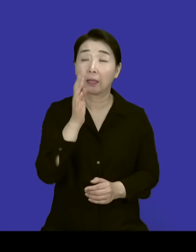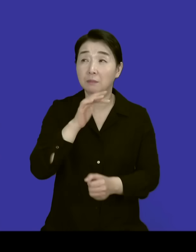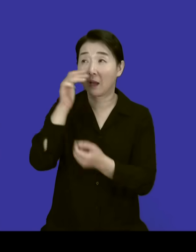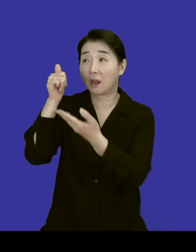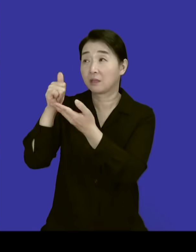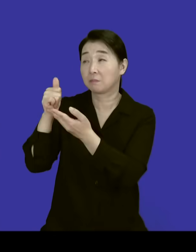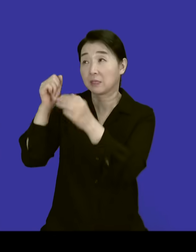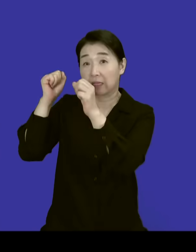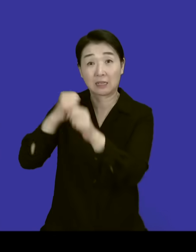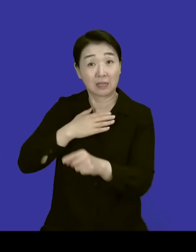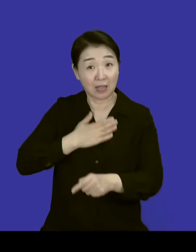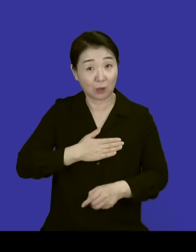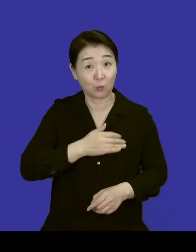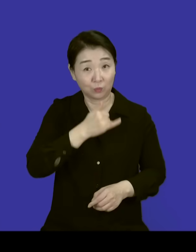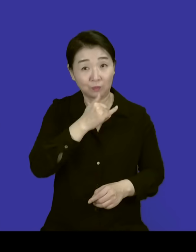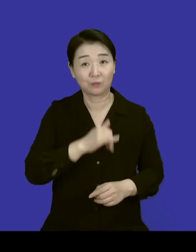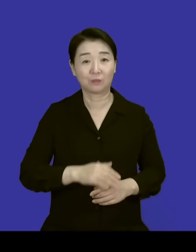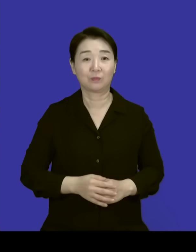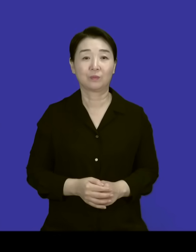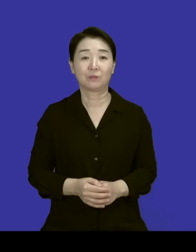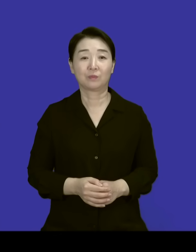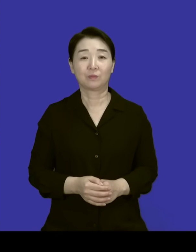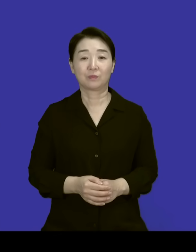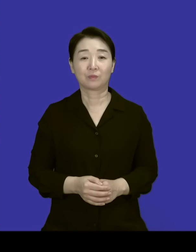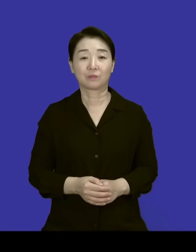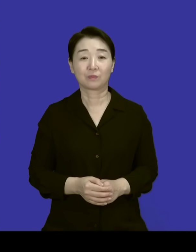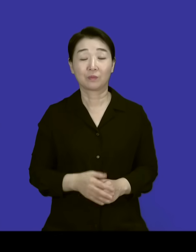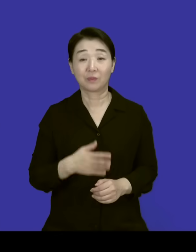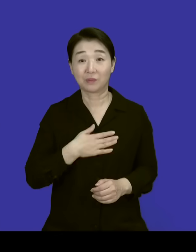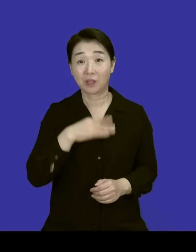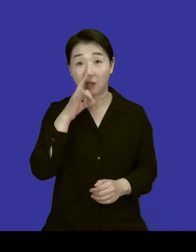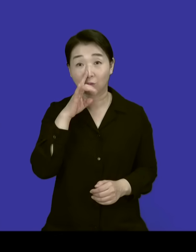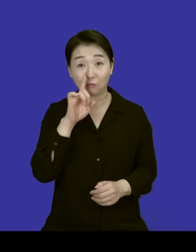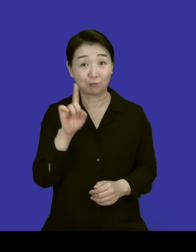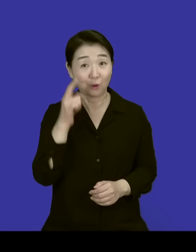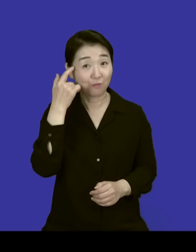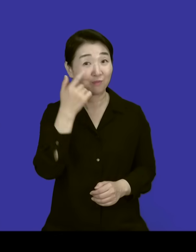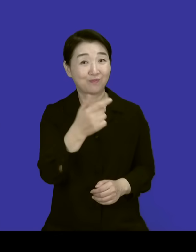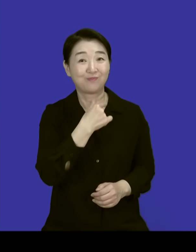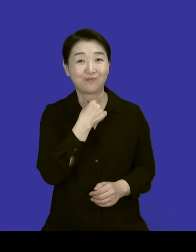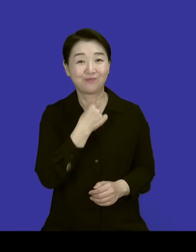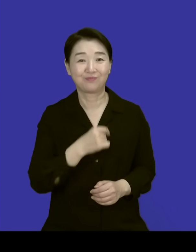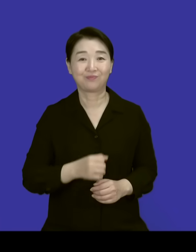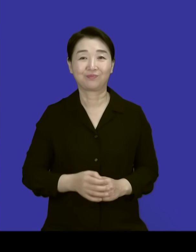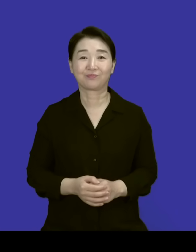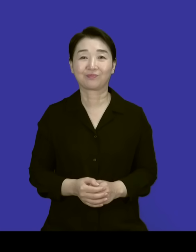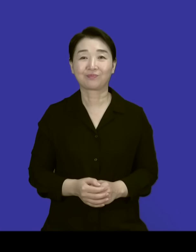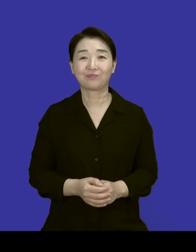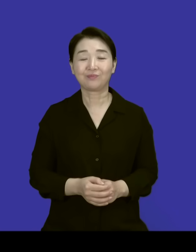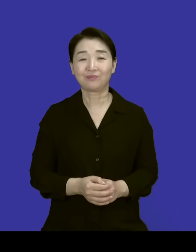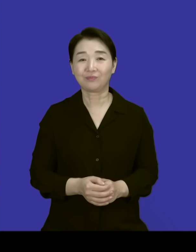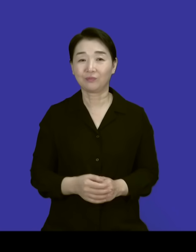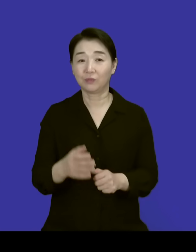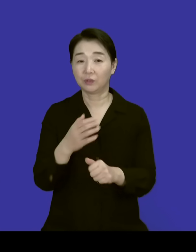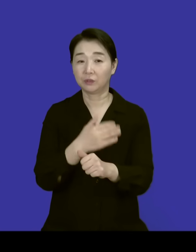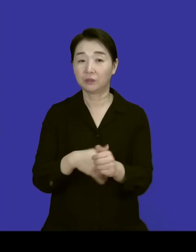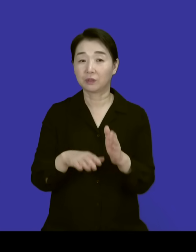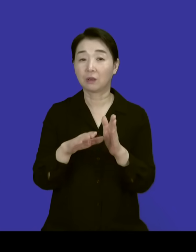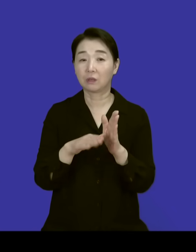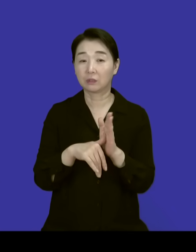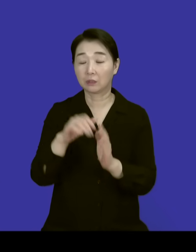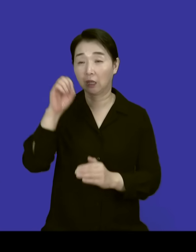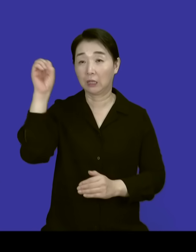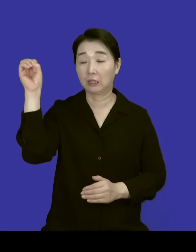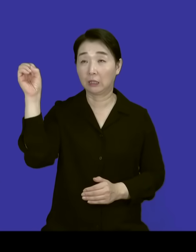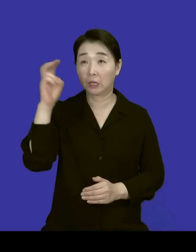예. 아니 그럼 저는 여기서 바로 이제 너무 궁금하니까 바로 물어봐야 되겠는데 네. 그 상황 속에서 어떻게 갑자기